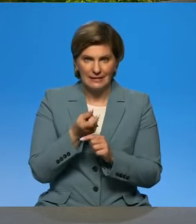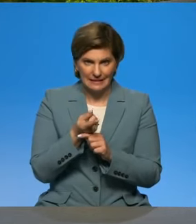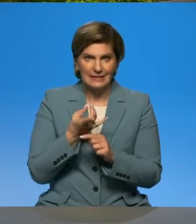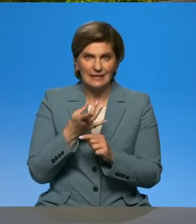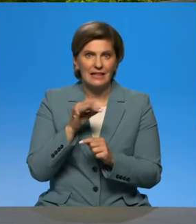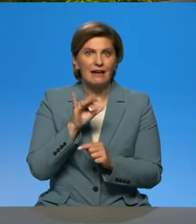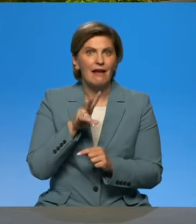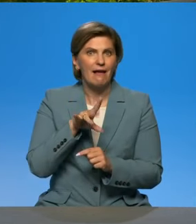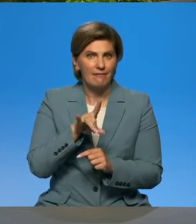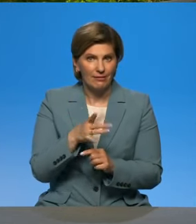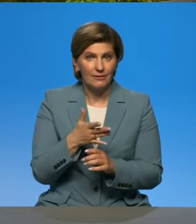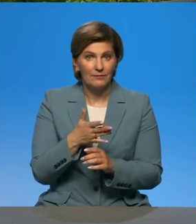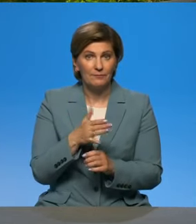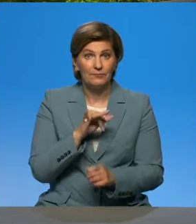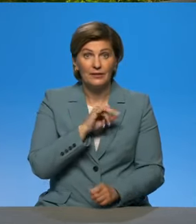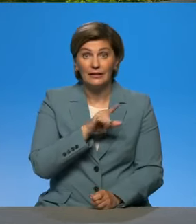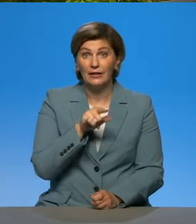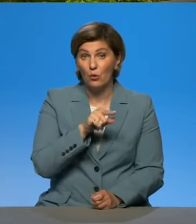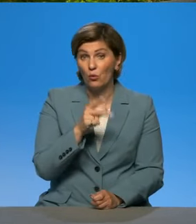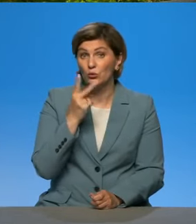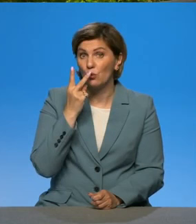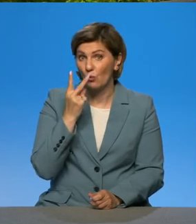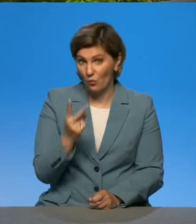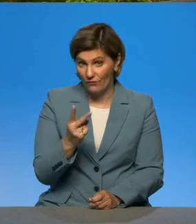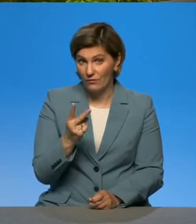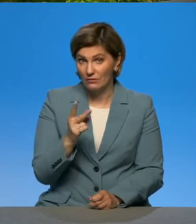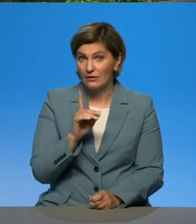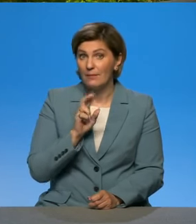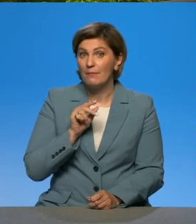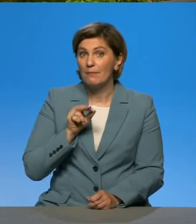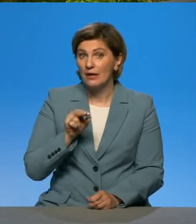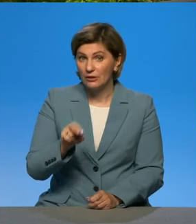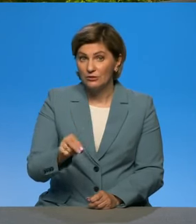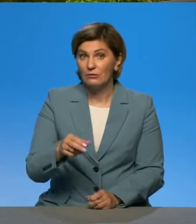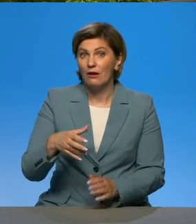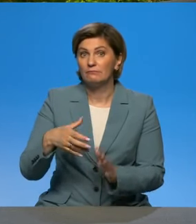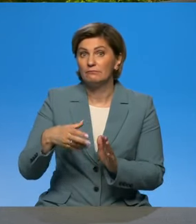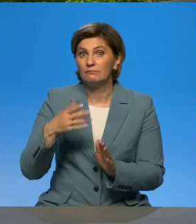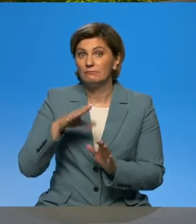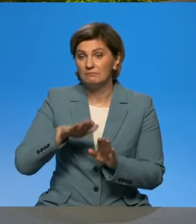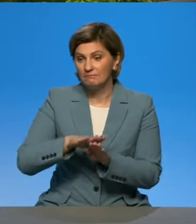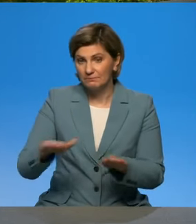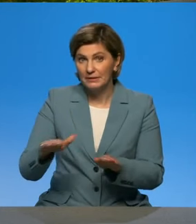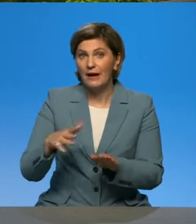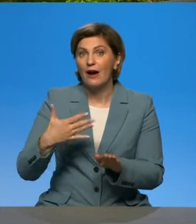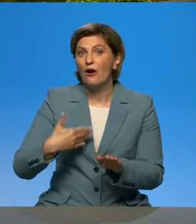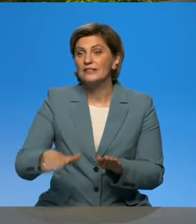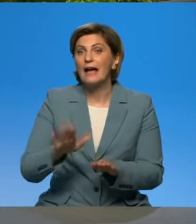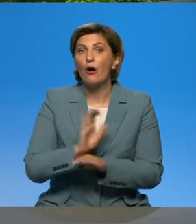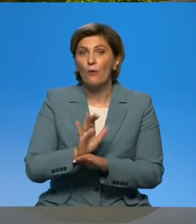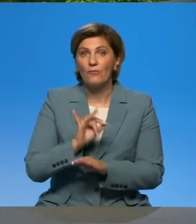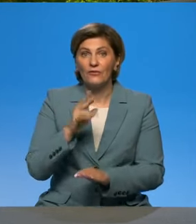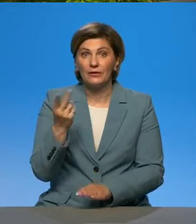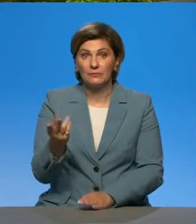Что? Увидел циновку, подошел к ней, снял обувь и лег спать. Это и вы знаете, какой